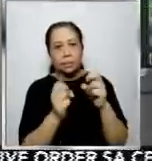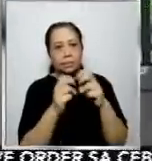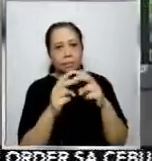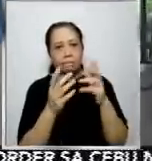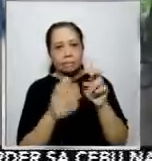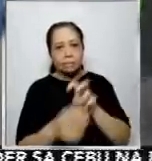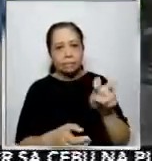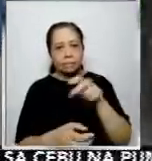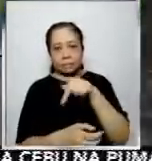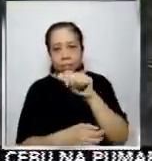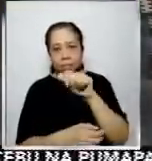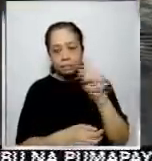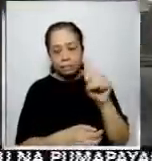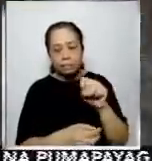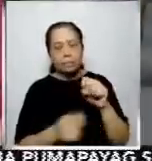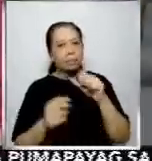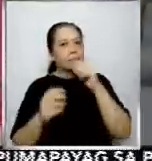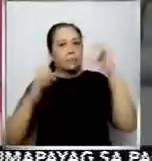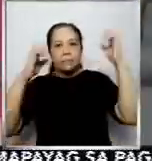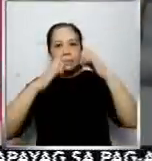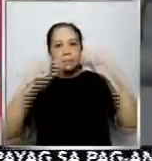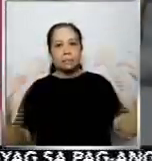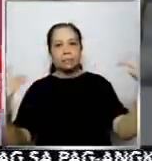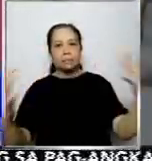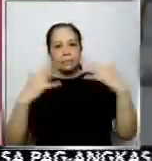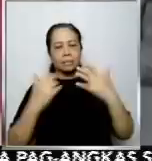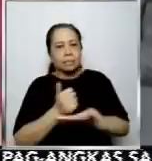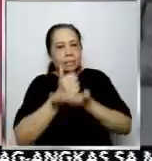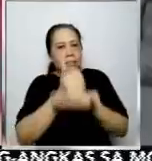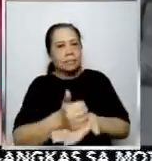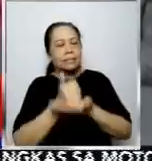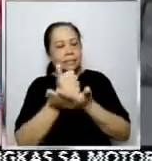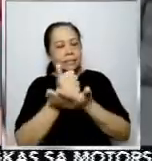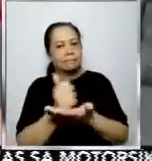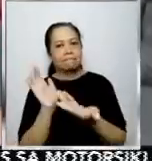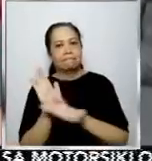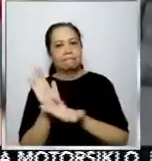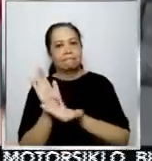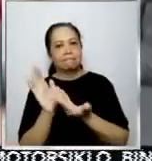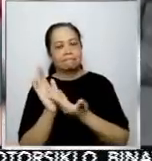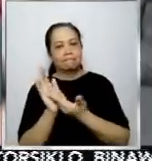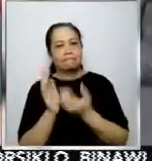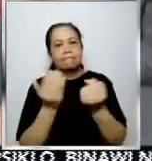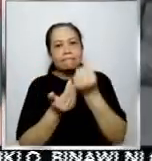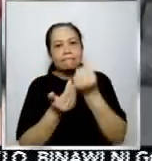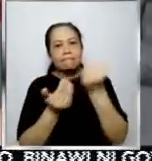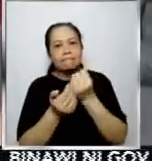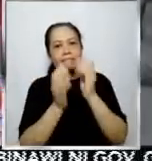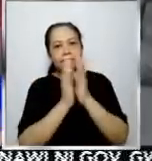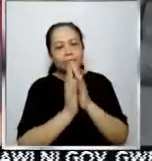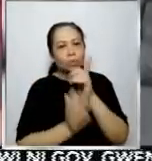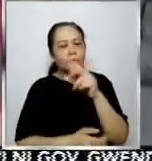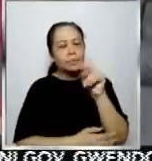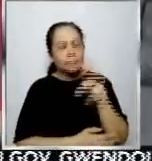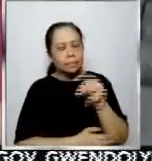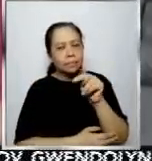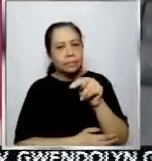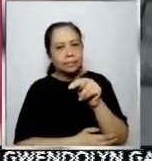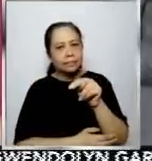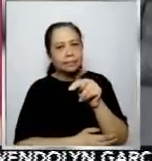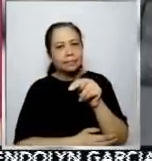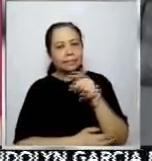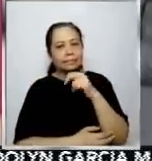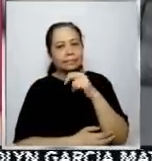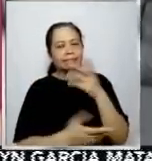pagbuhos ng tulong para kay Kuya Kimo, patunay na ang mga simpleng hiling ng mga nangangailangan hindi tumatama sa binging